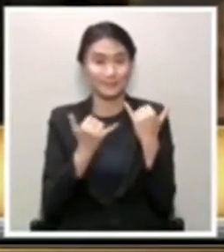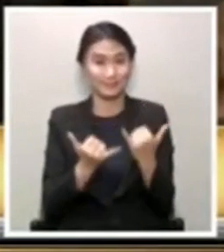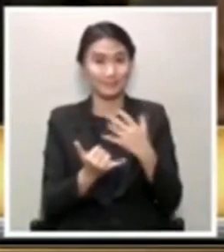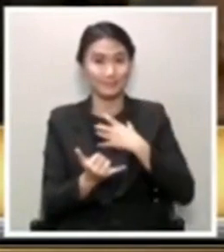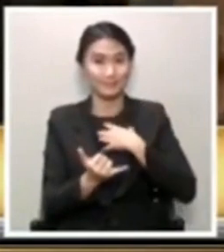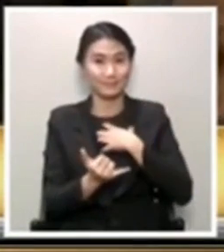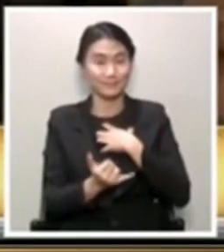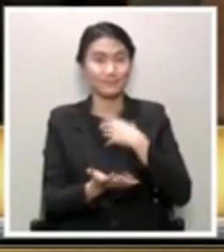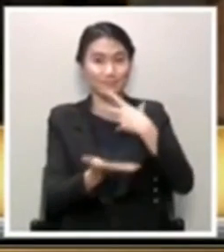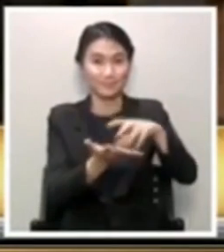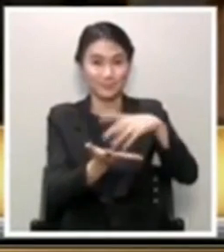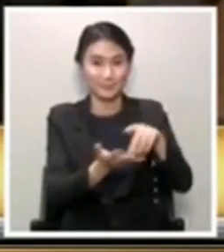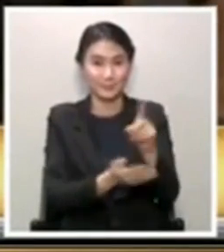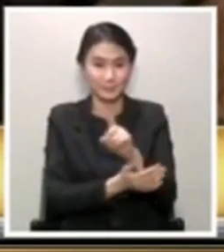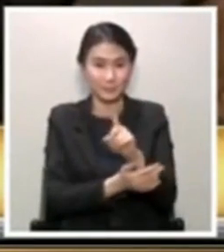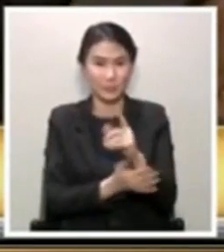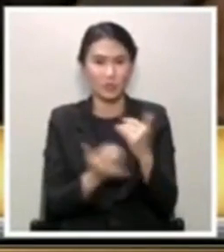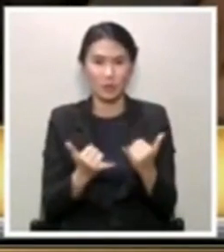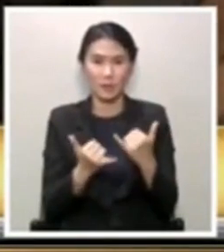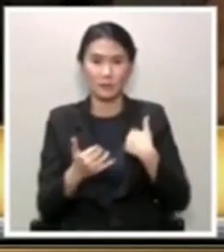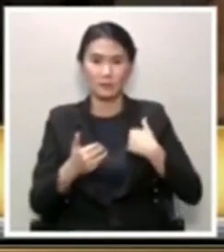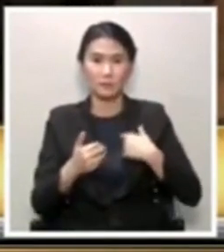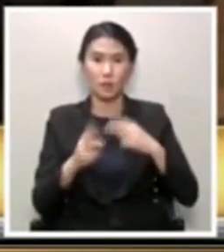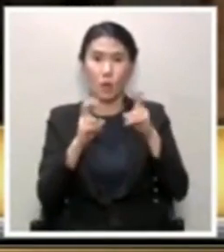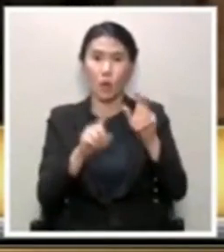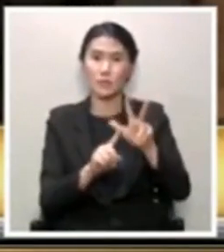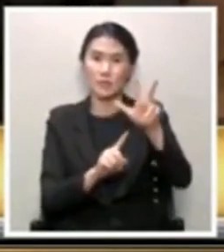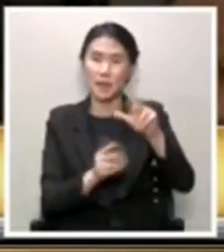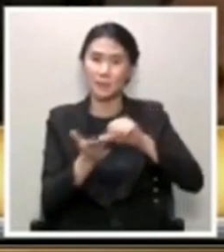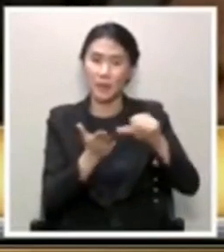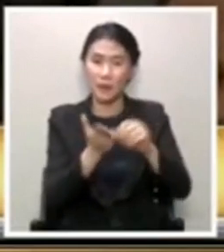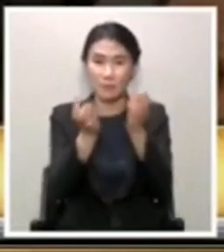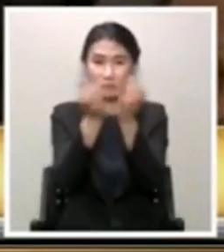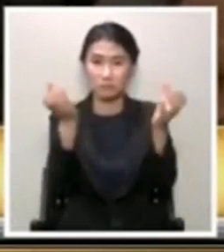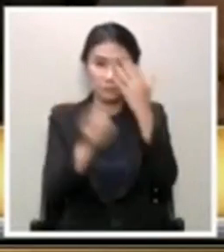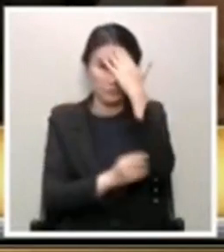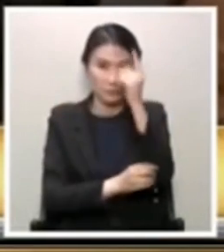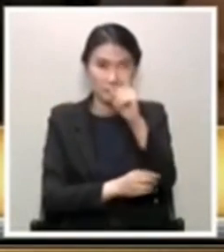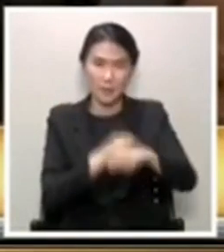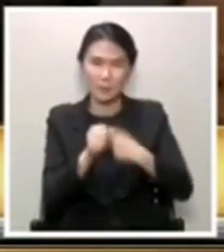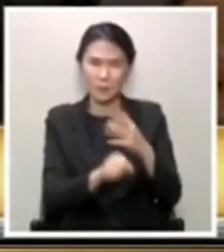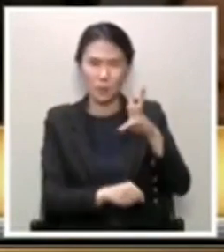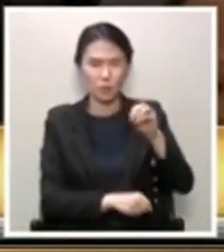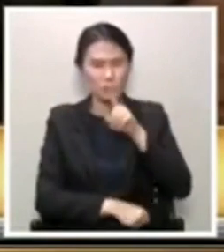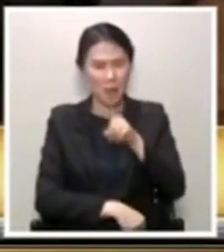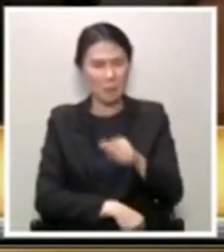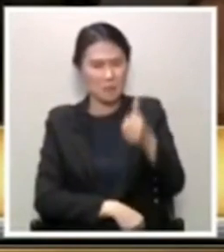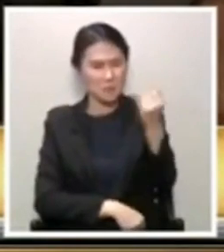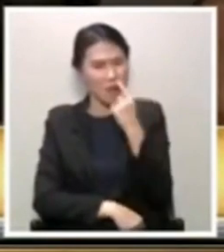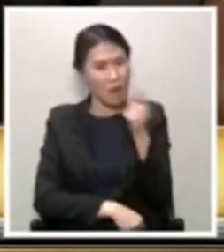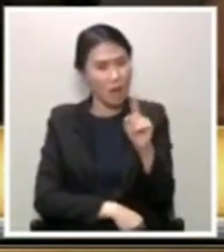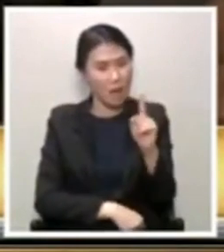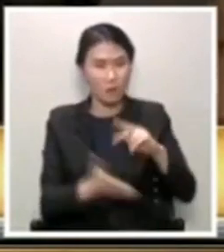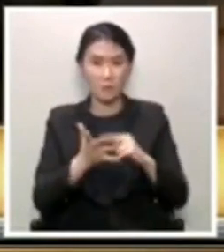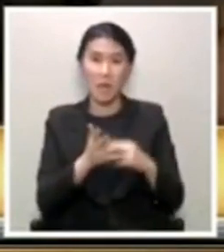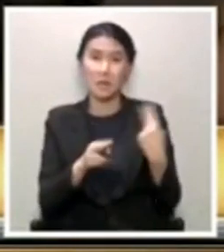จะเรียนอย่างนี้ครับแล้วทําไมเรามาสู่ประเด็นที่3แล้วทําไมเราต้องแก้รัฐธรรมนูญรัฐธรรมนูญ60มันไม่ดีตรงไหนก็เขาตั้งชื่อกันไม่ใช่ห